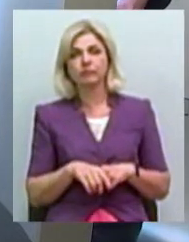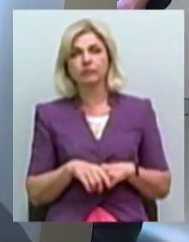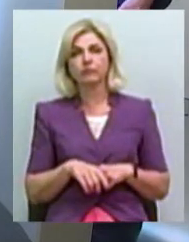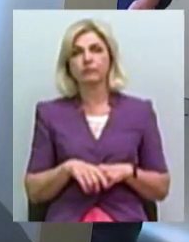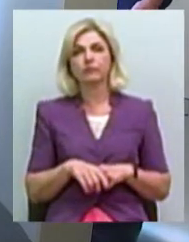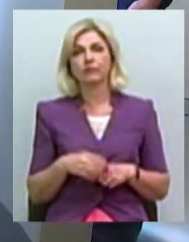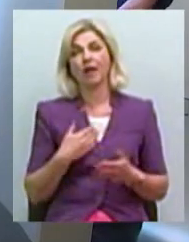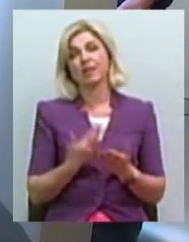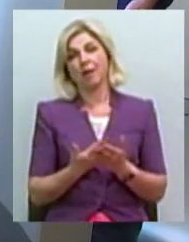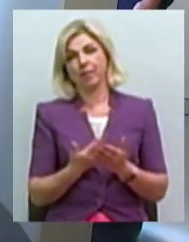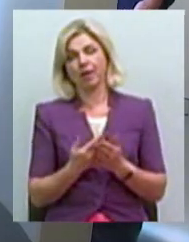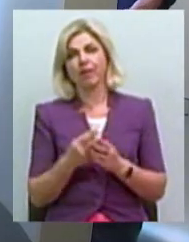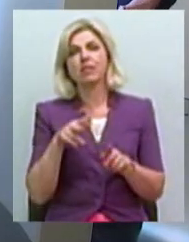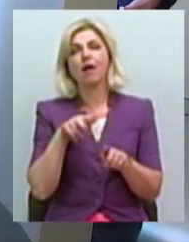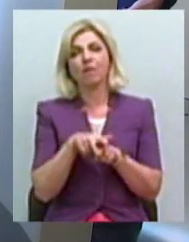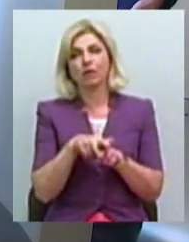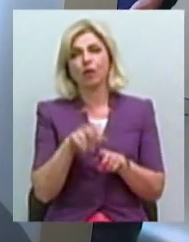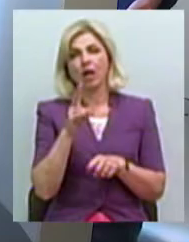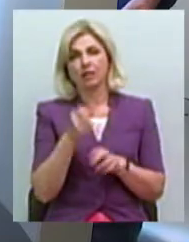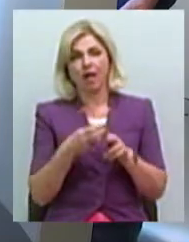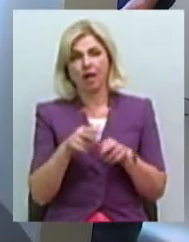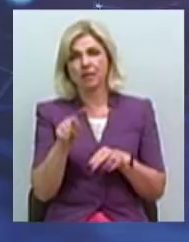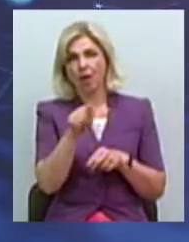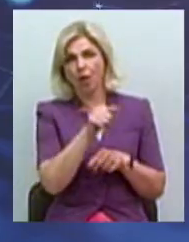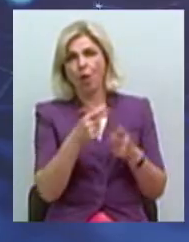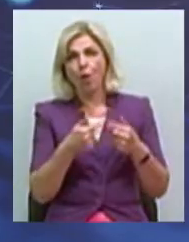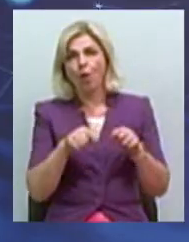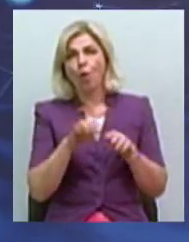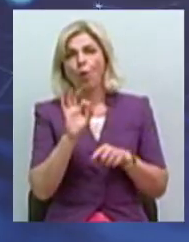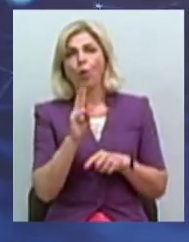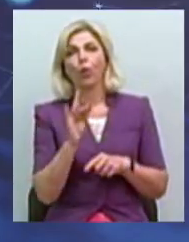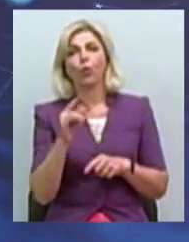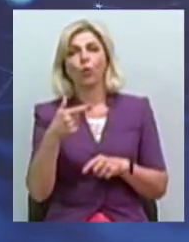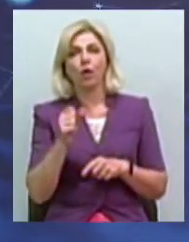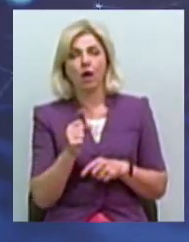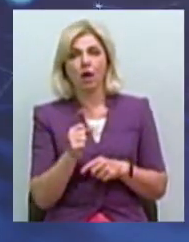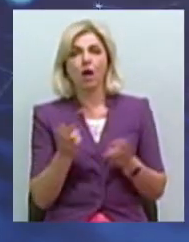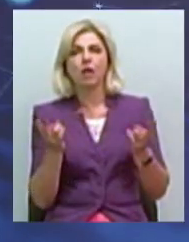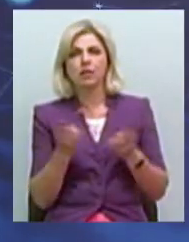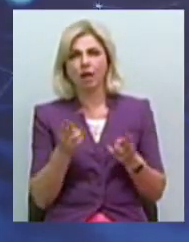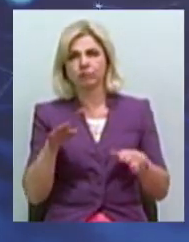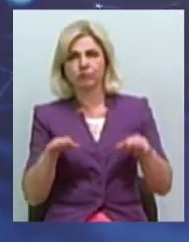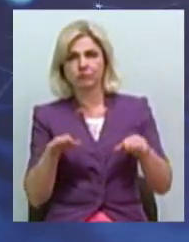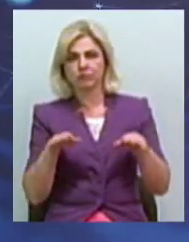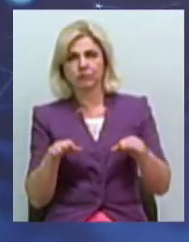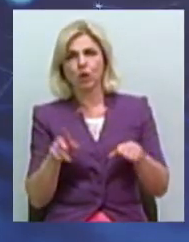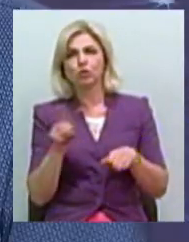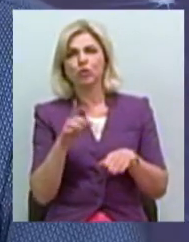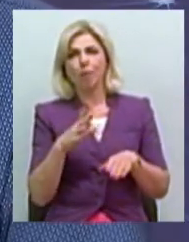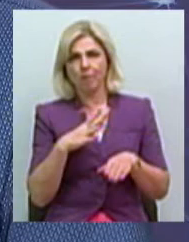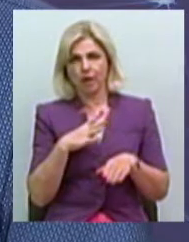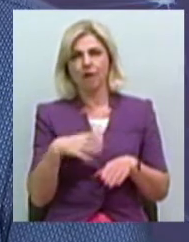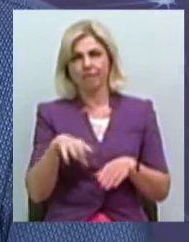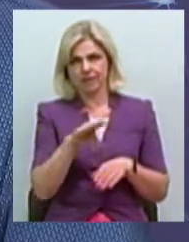брали, до прикладу, навантаженість на ті самі госпітальні округи. Тому що потрібно збалансувати, щоб всі громади були